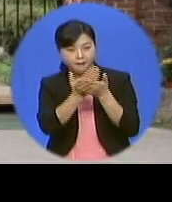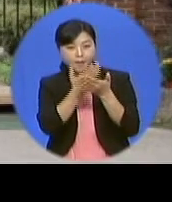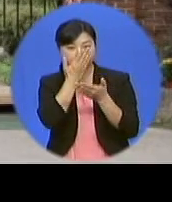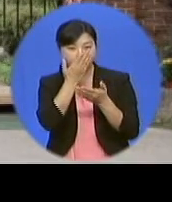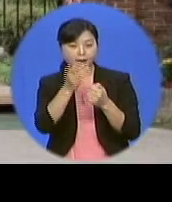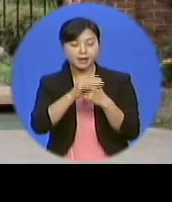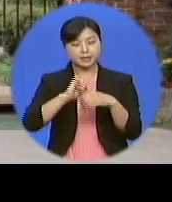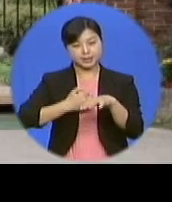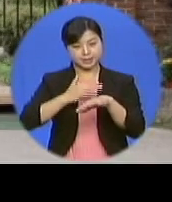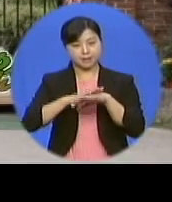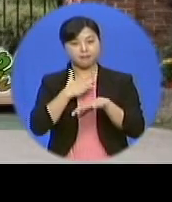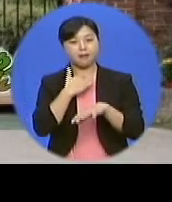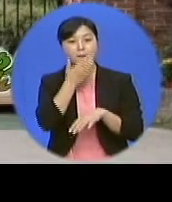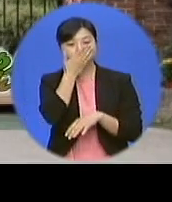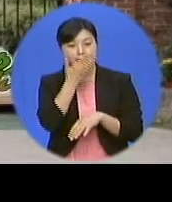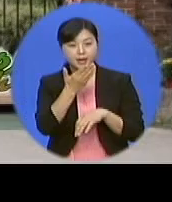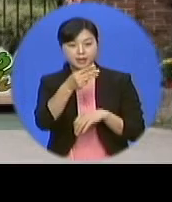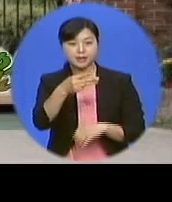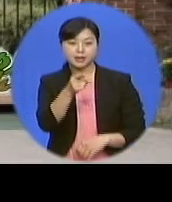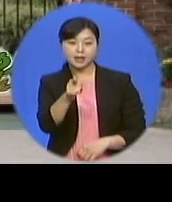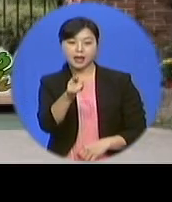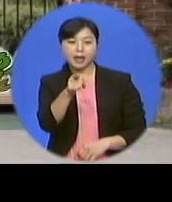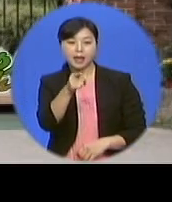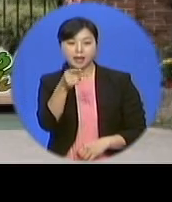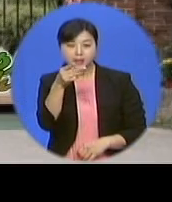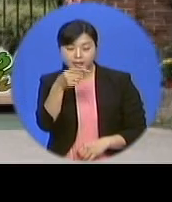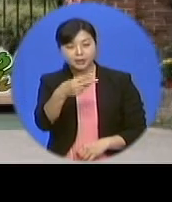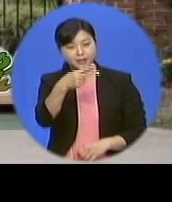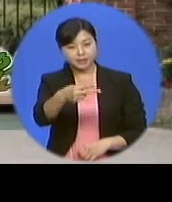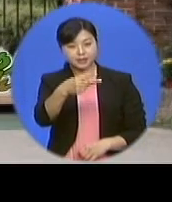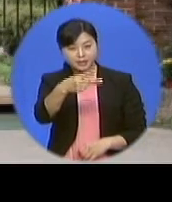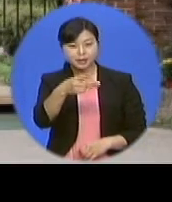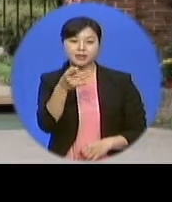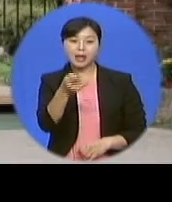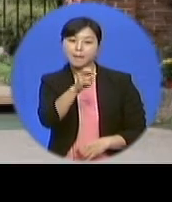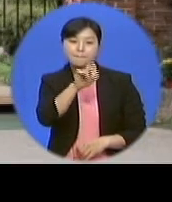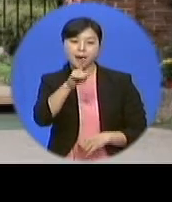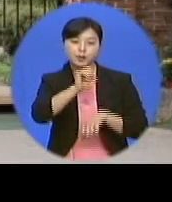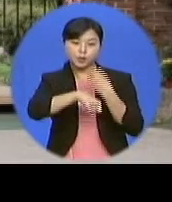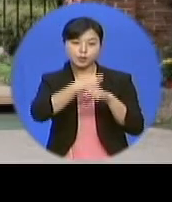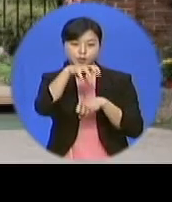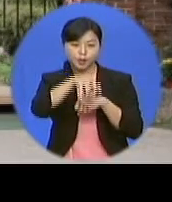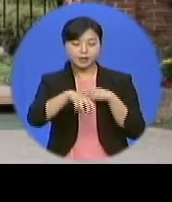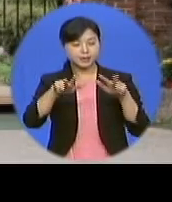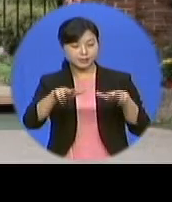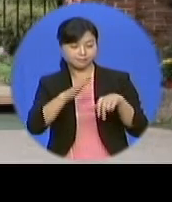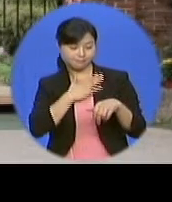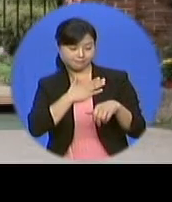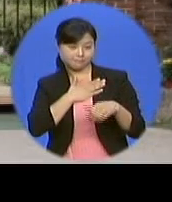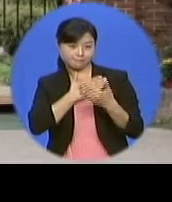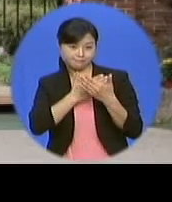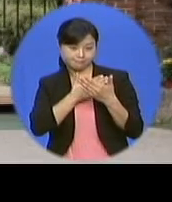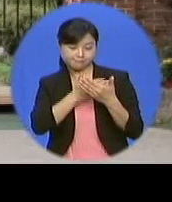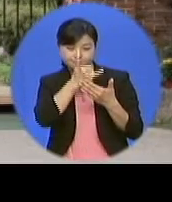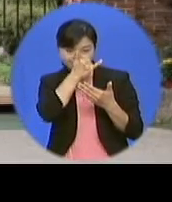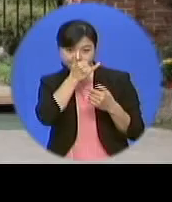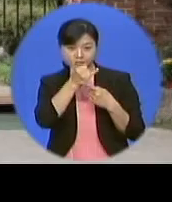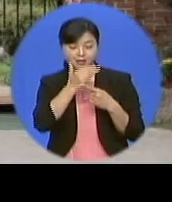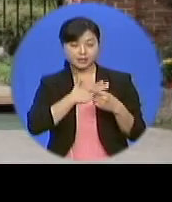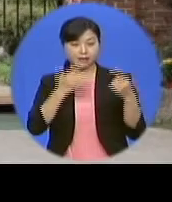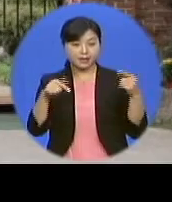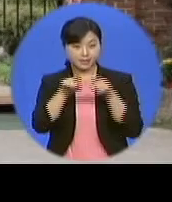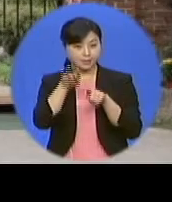또 직접 체험도 할 수 있는 테마동물원입니다. 저도 굉장히 지금 떨리는데요. 지금부터 저와 함께 테마동물원 주주